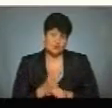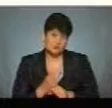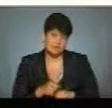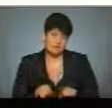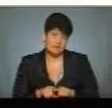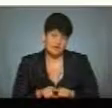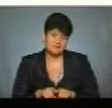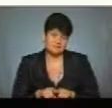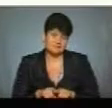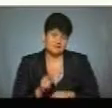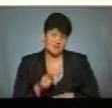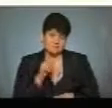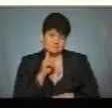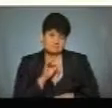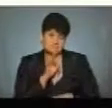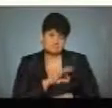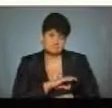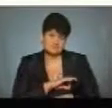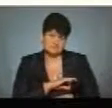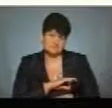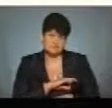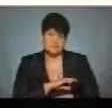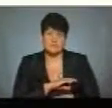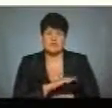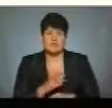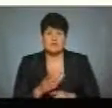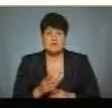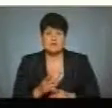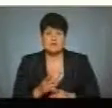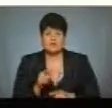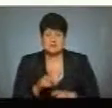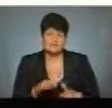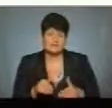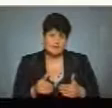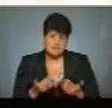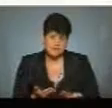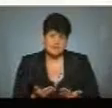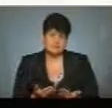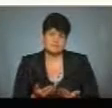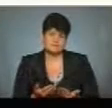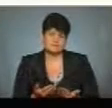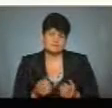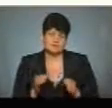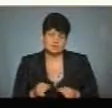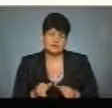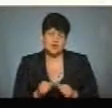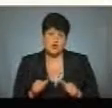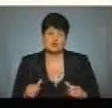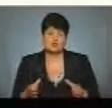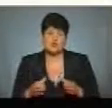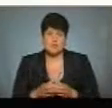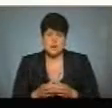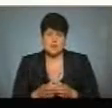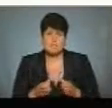зманіпулювали, вони зробили так, як їм добре. Ну, тобто, в принципі, вони дали поштовх для розвитку партії.